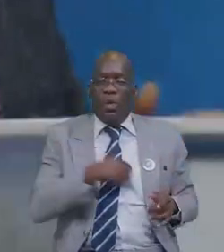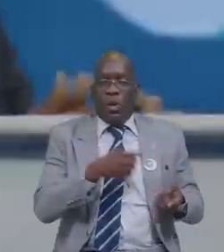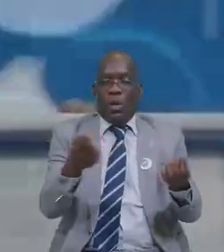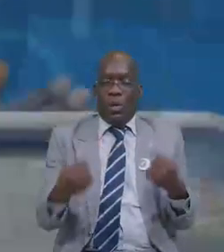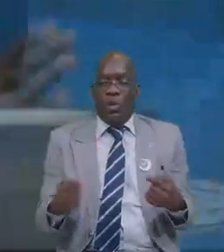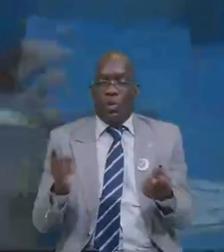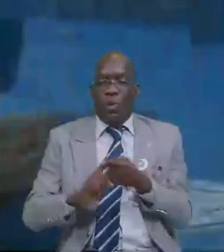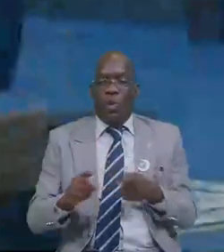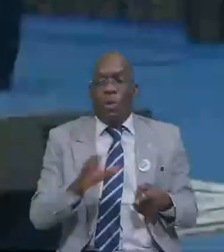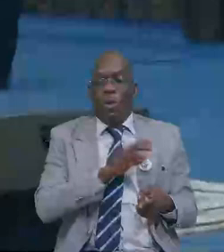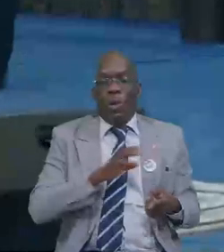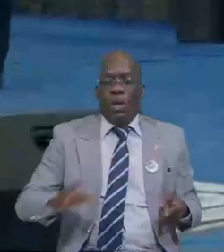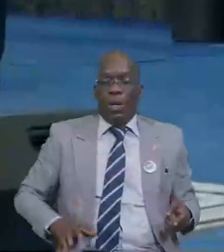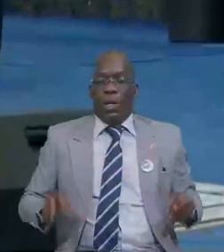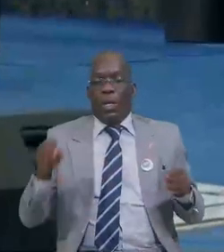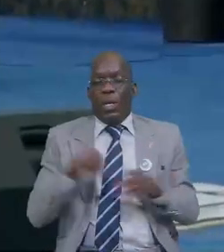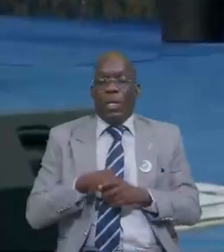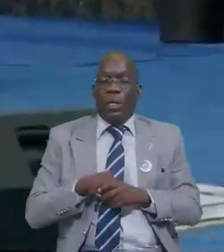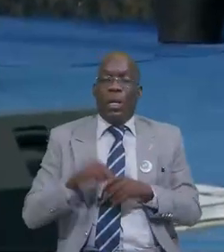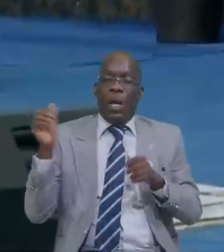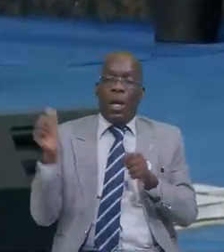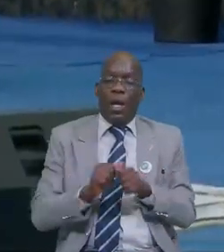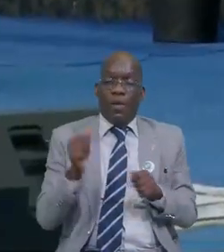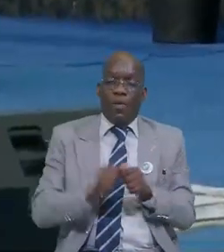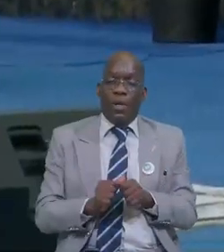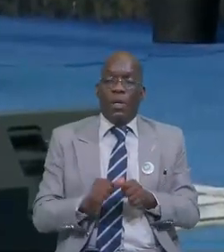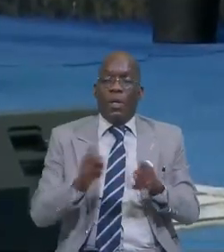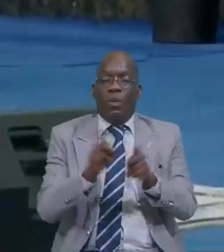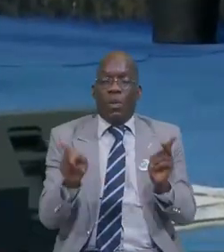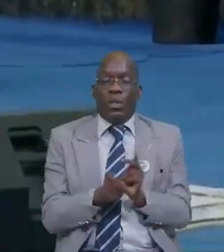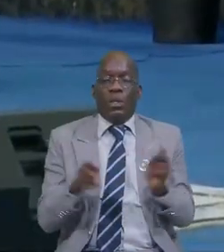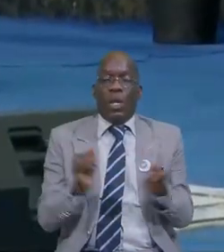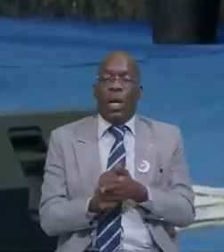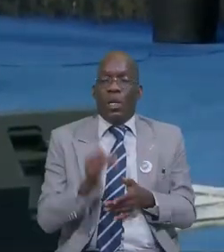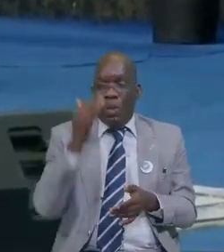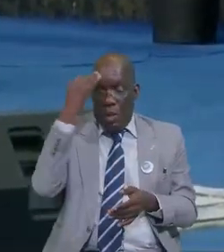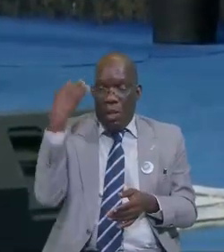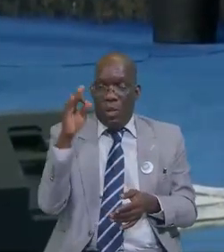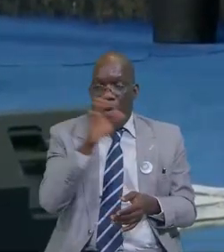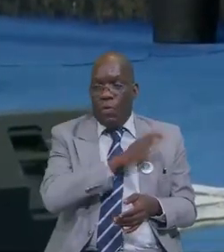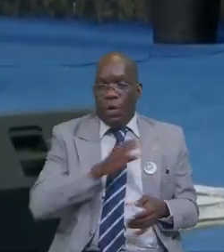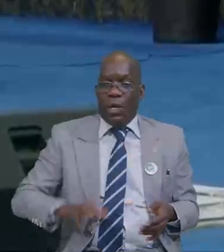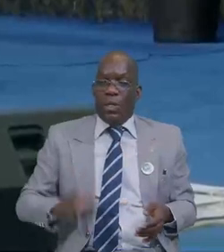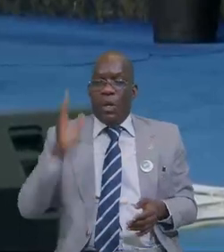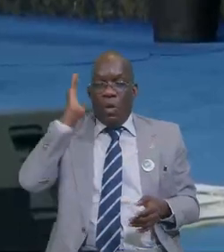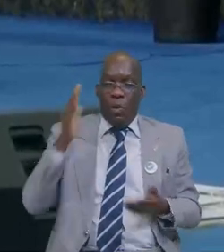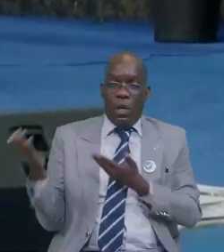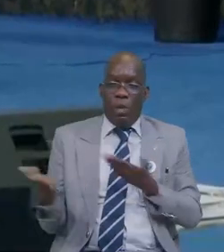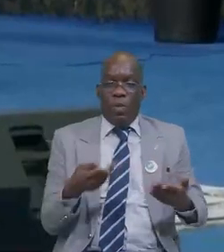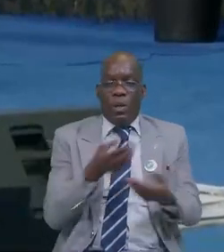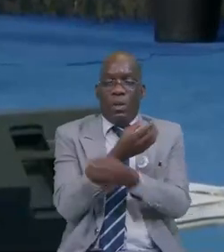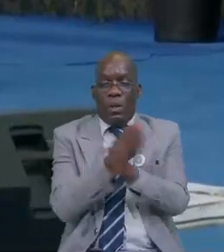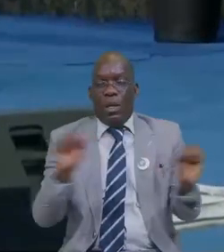nous venons donc en Christ, en tout lieu, que cette connaissance de Christ apportera la